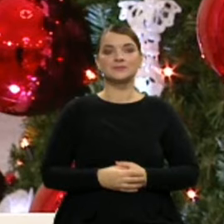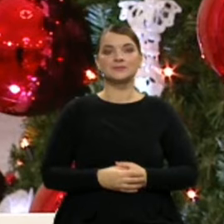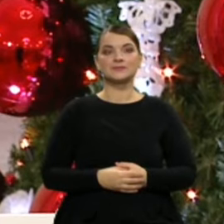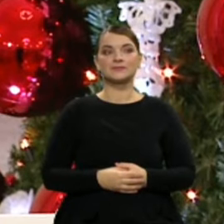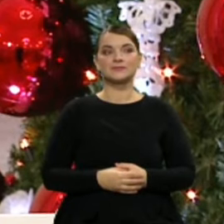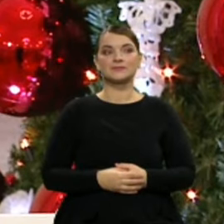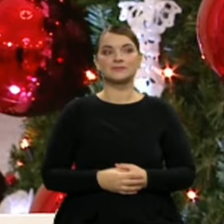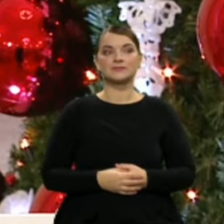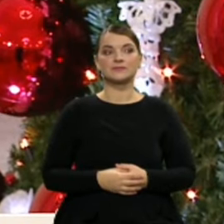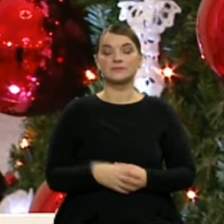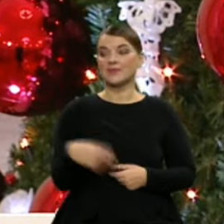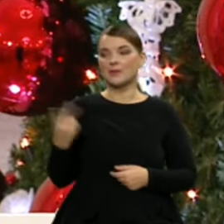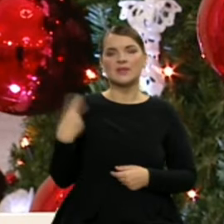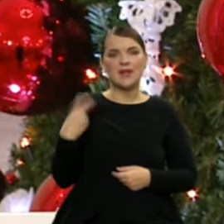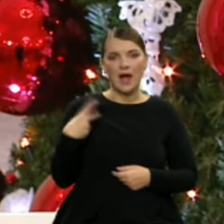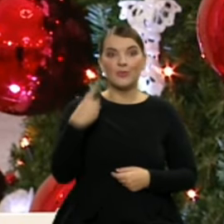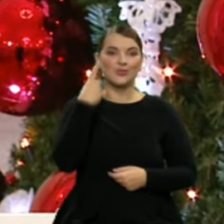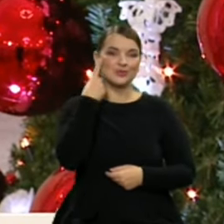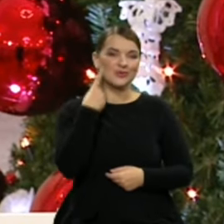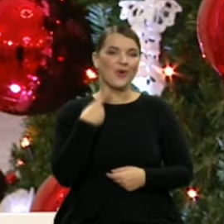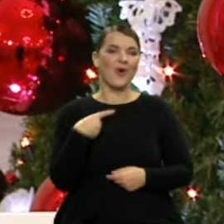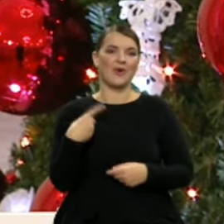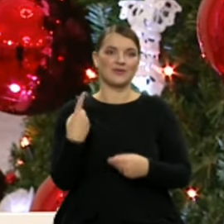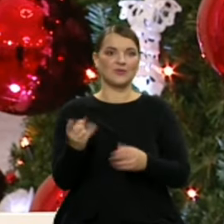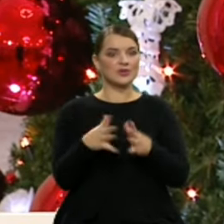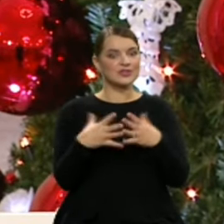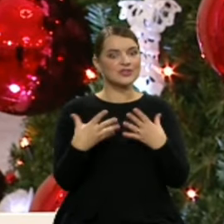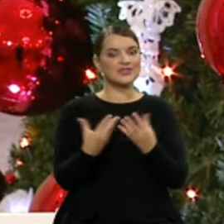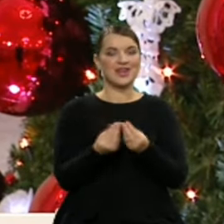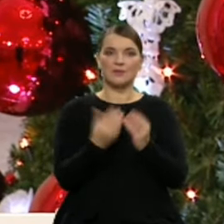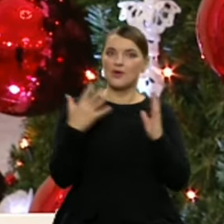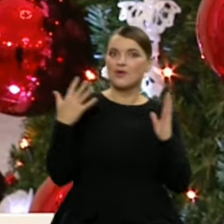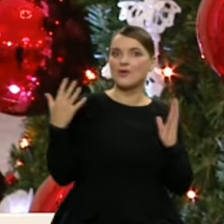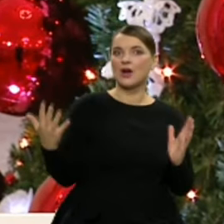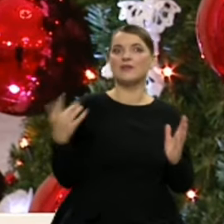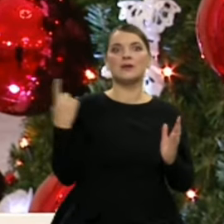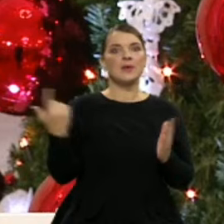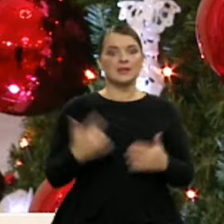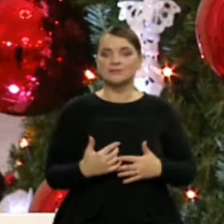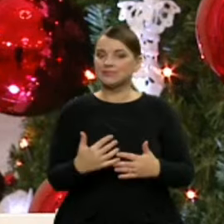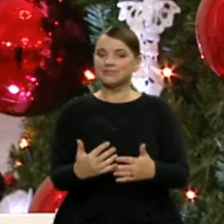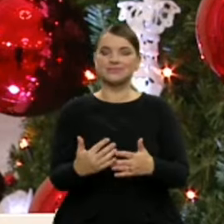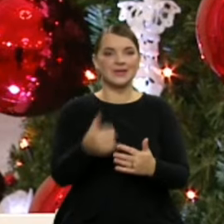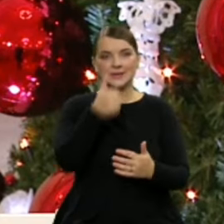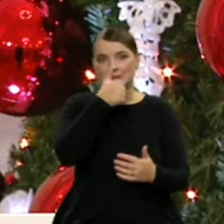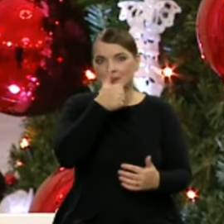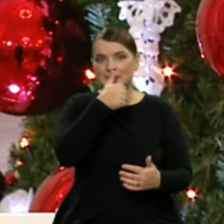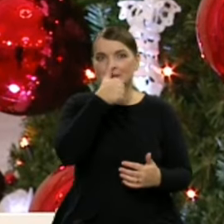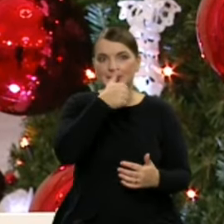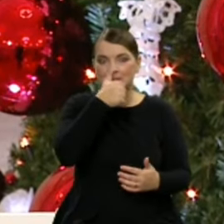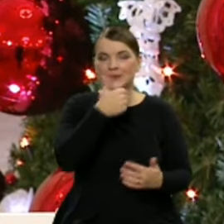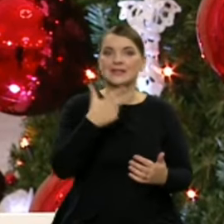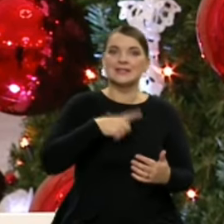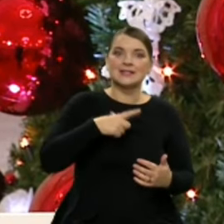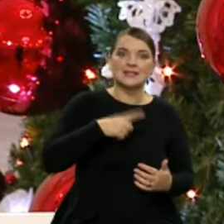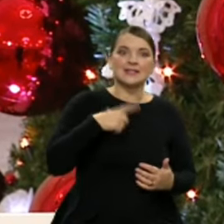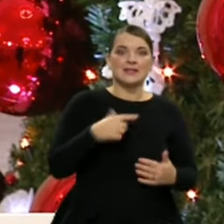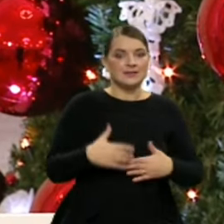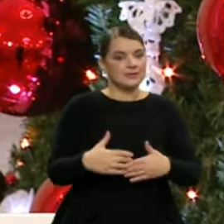ir abu labai norėjom didelės šeimos, bet kažkaip nesulaukėm niekaip to pagausėjimo,